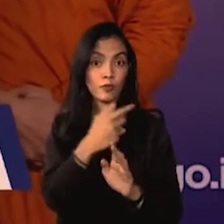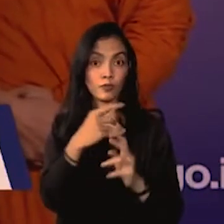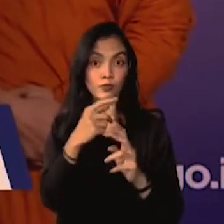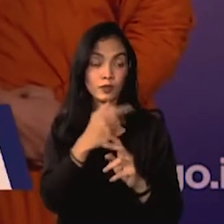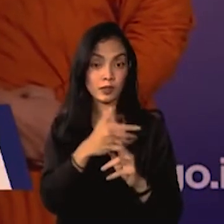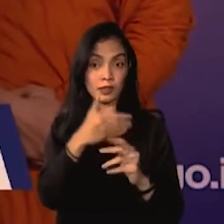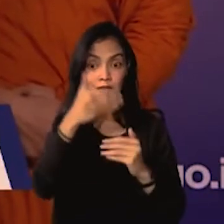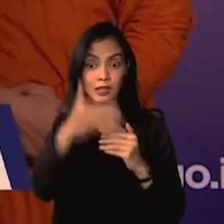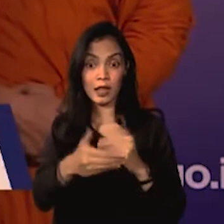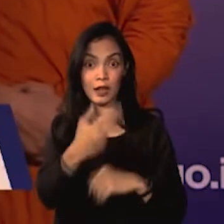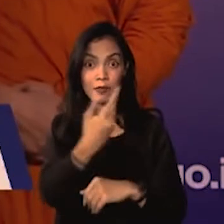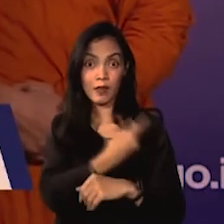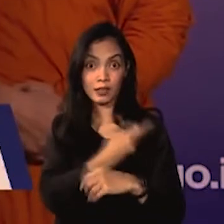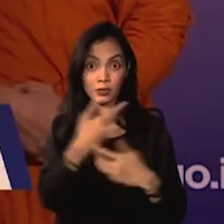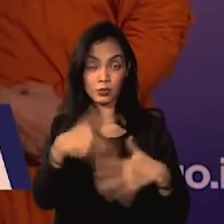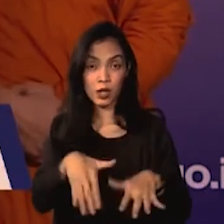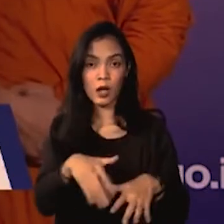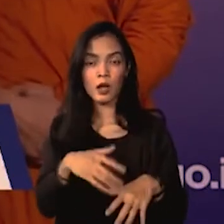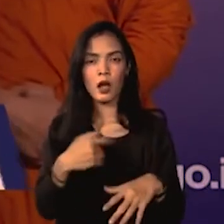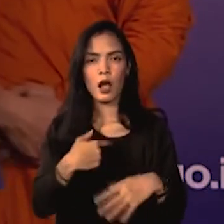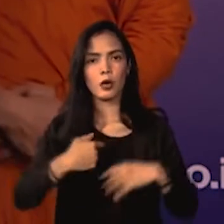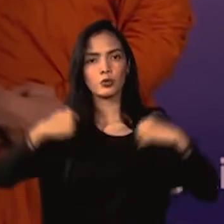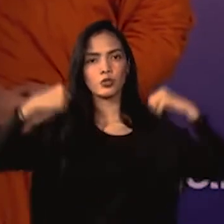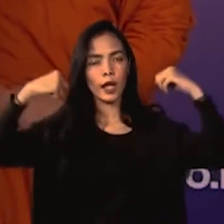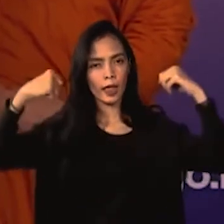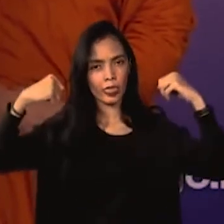vaksinasi, saya dalam kondisi sehat